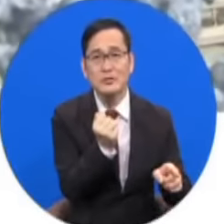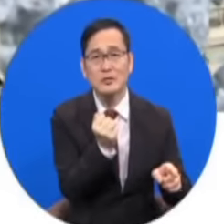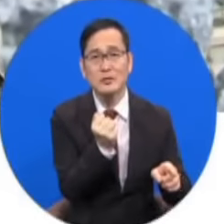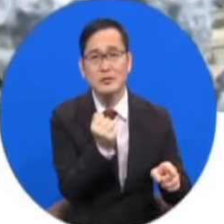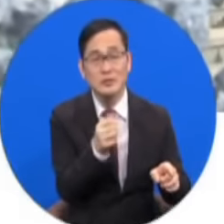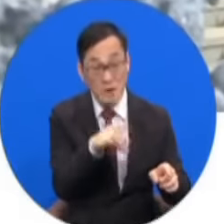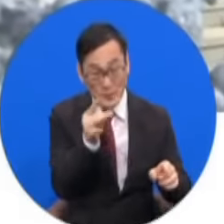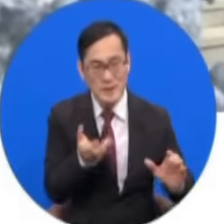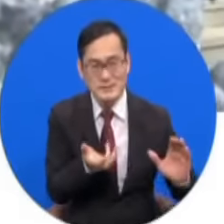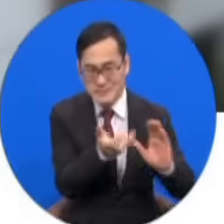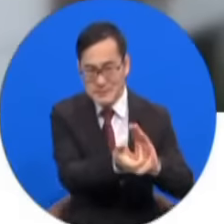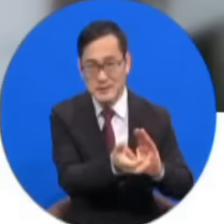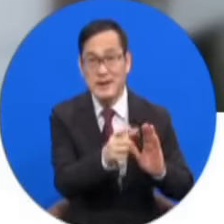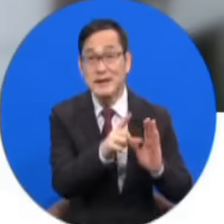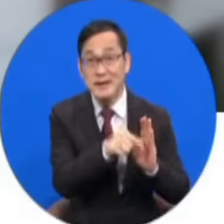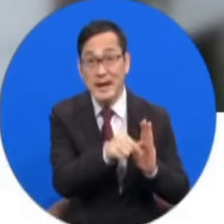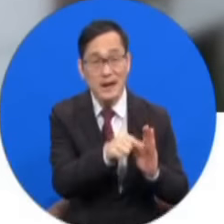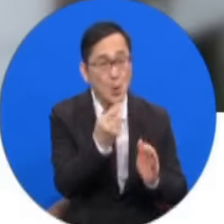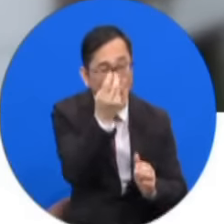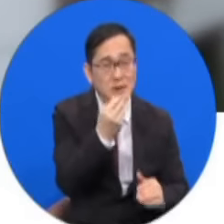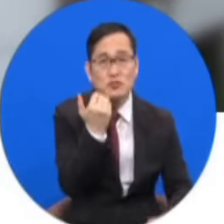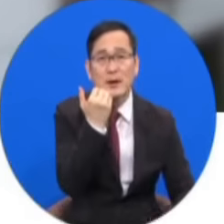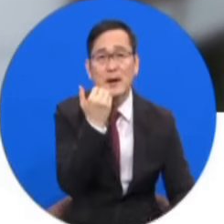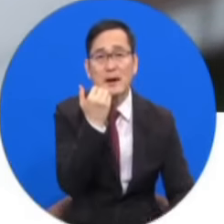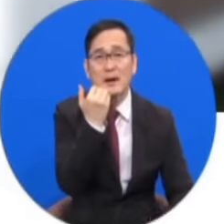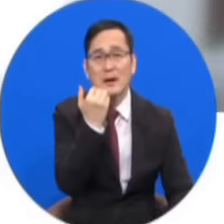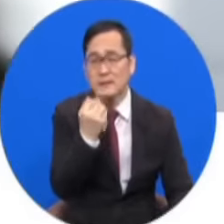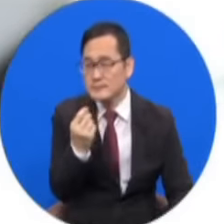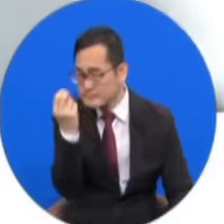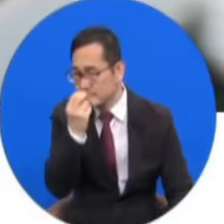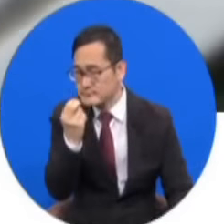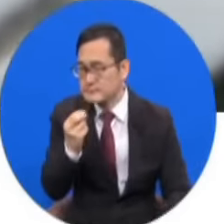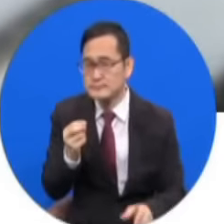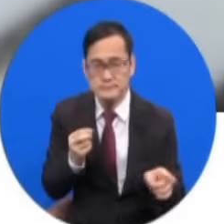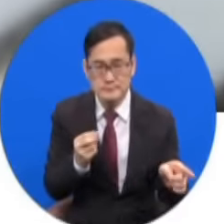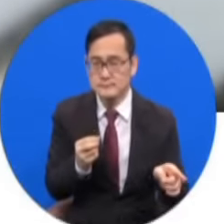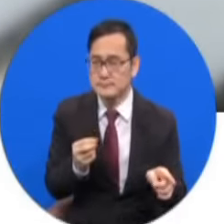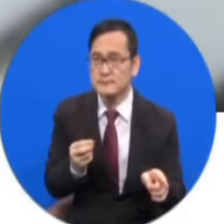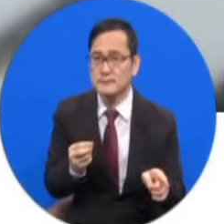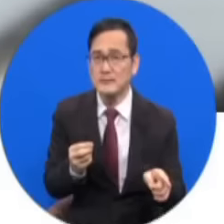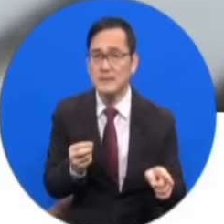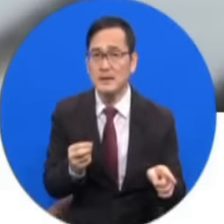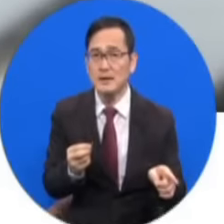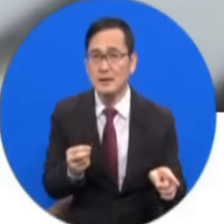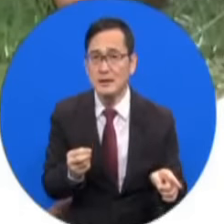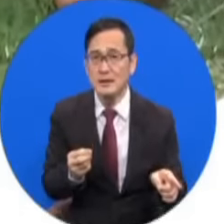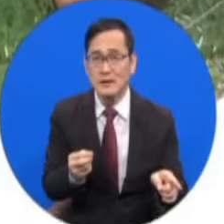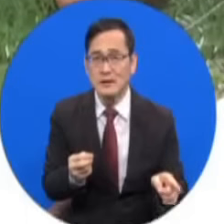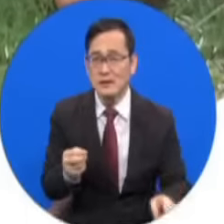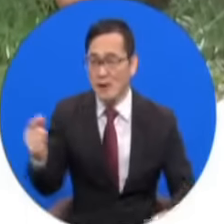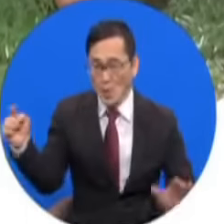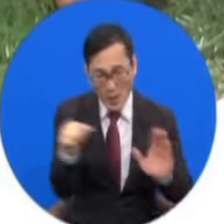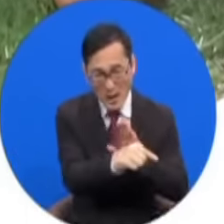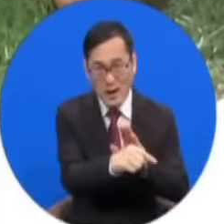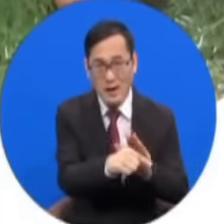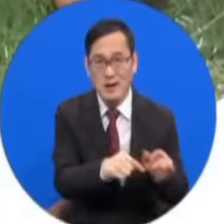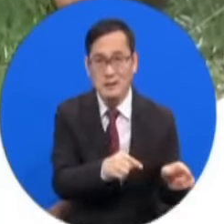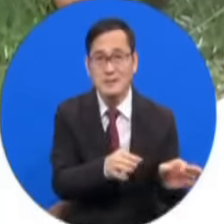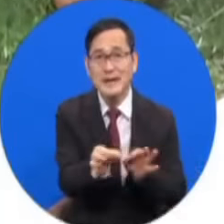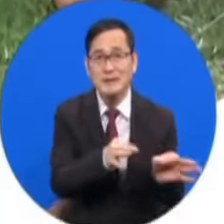들어갈 때 그러니까 별장을 들어갈 때는 또 누가 문을 열어 줬는지 아니면 자동으로 그 시스템을 해 놨는지 이런 것들도 사실은 좀